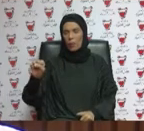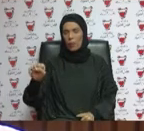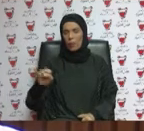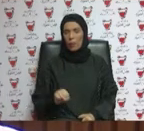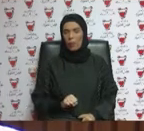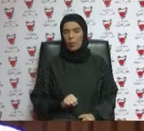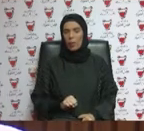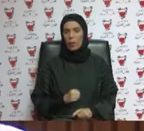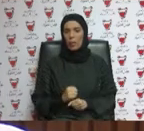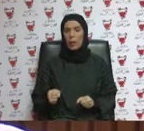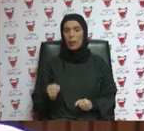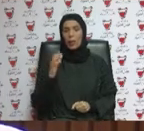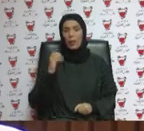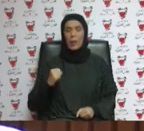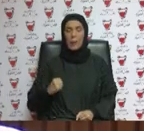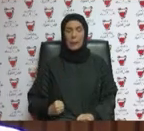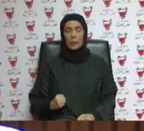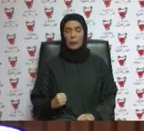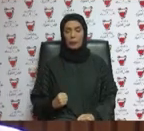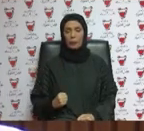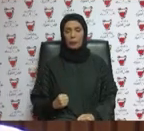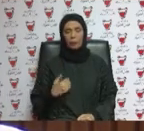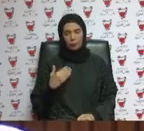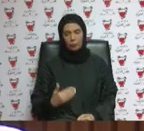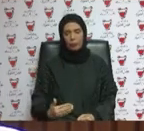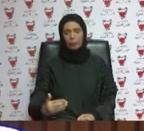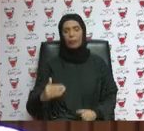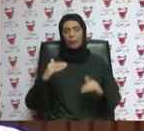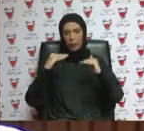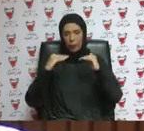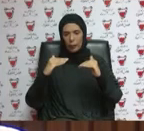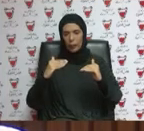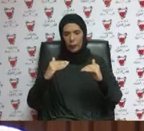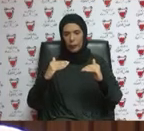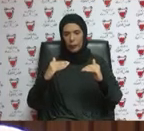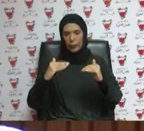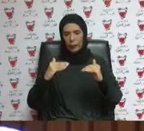يقود هذا المشروع مملكة البحرين طبعا إلى استدامة استقرار الوضع